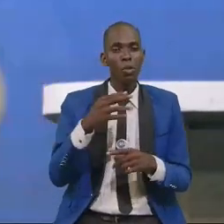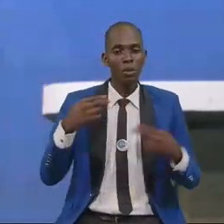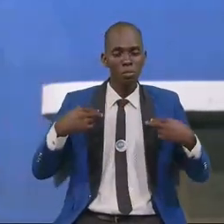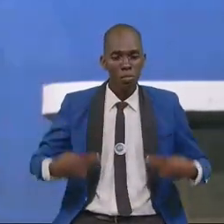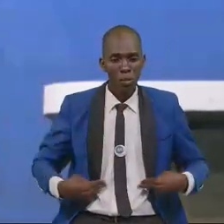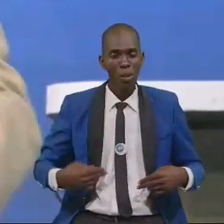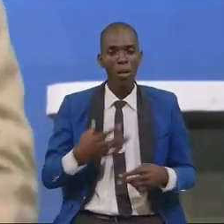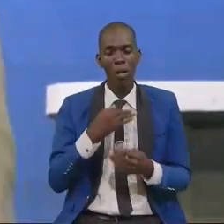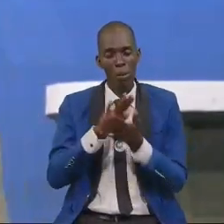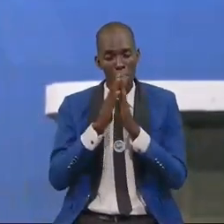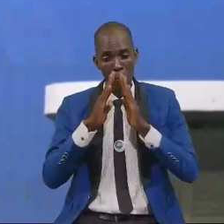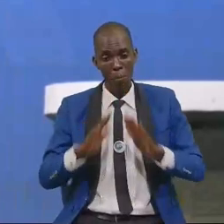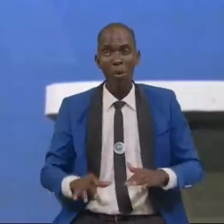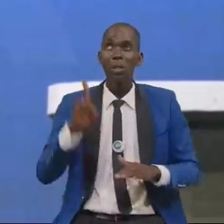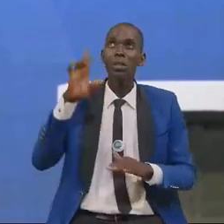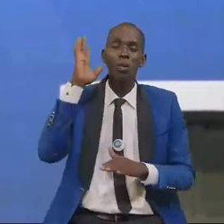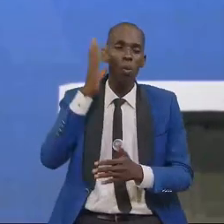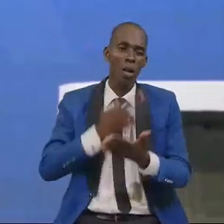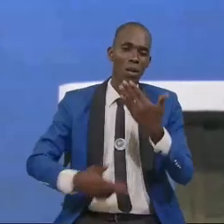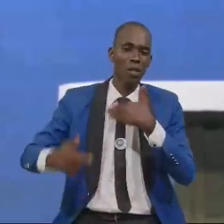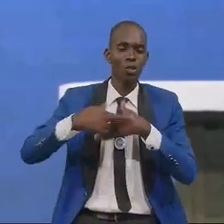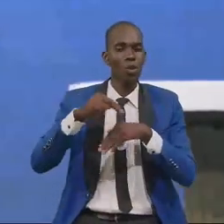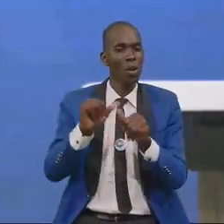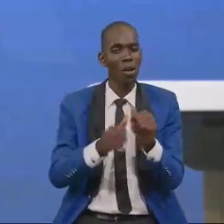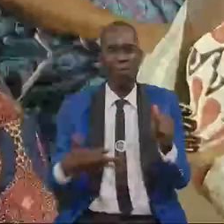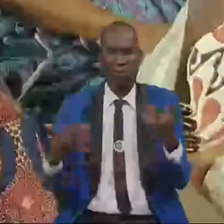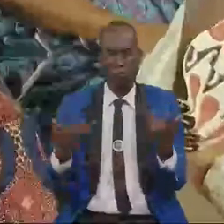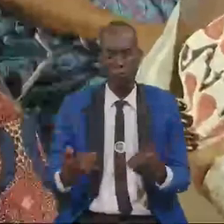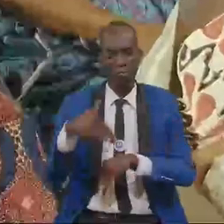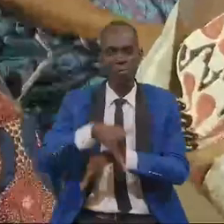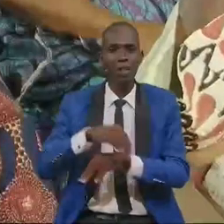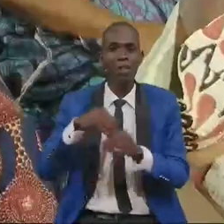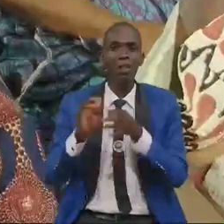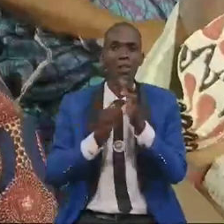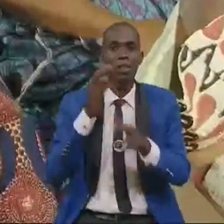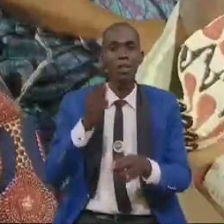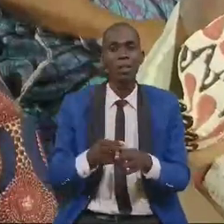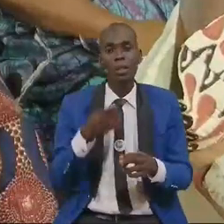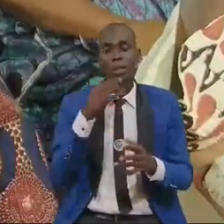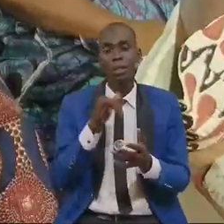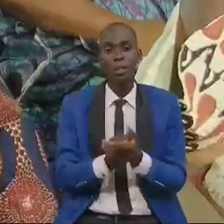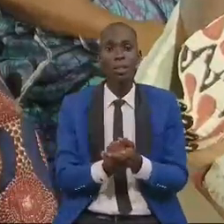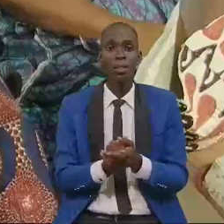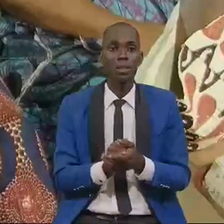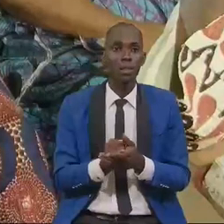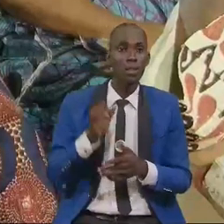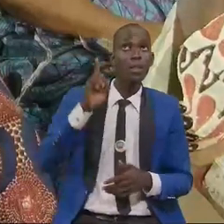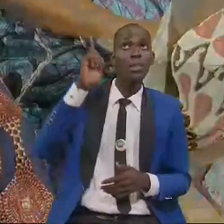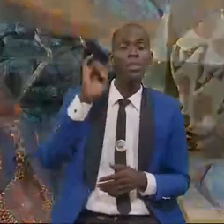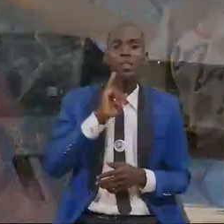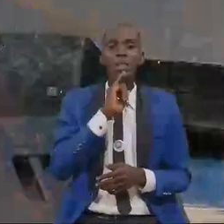ta santé il va tout rétablir ce soir au nom de Jésus on dit c'est lui